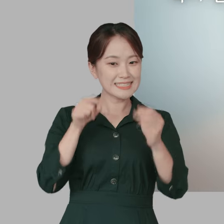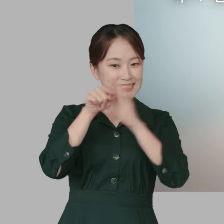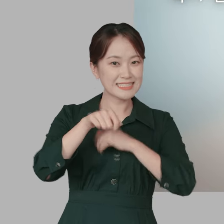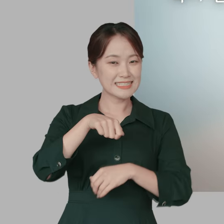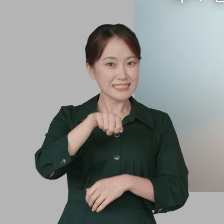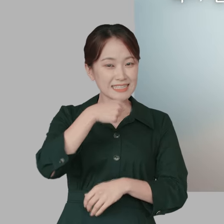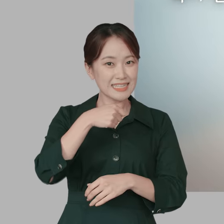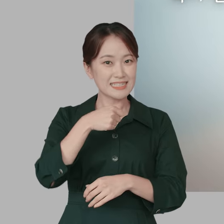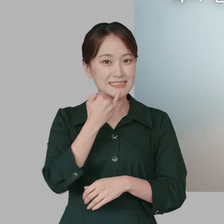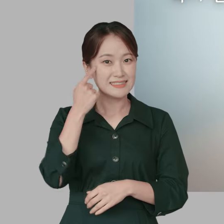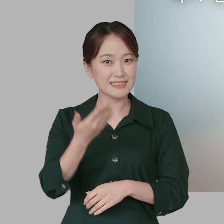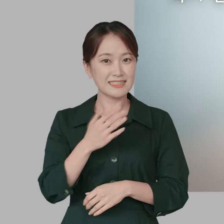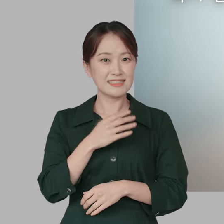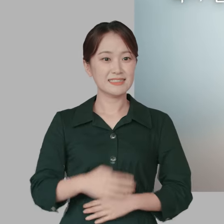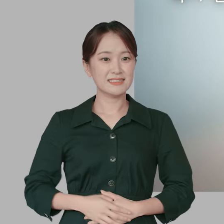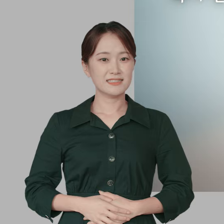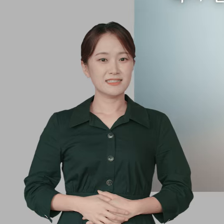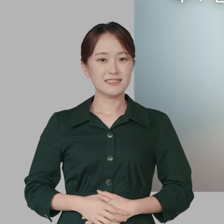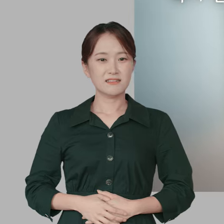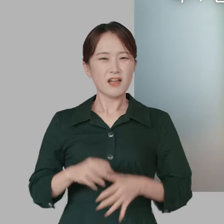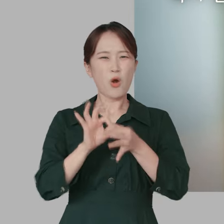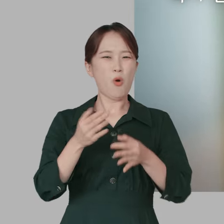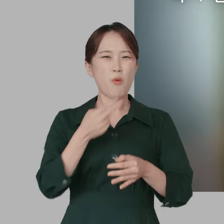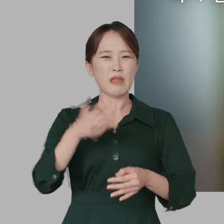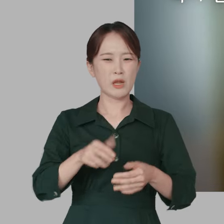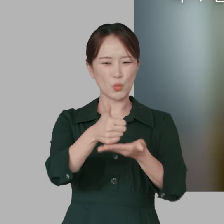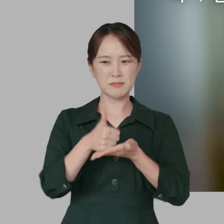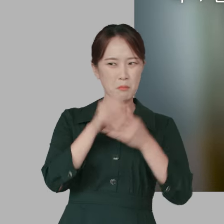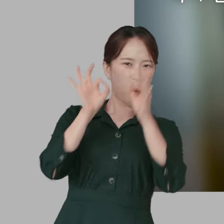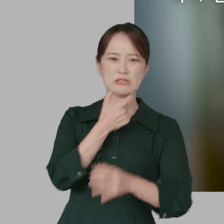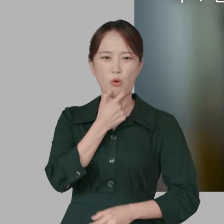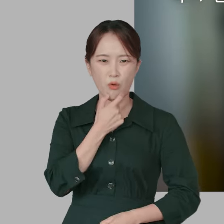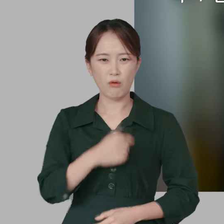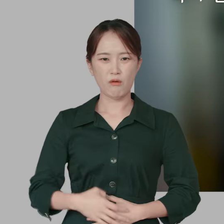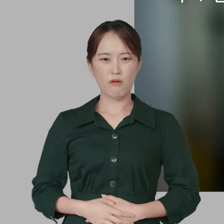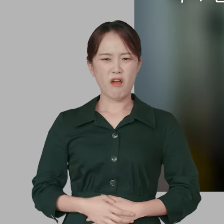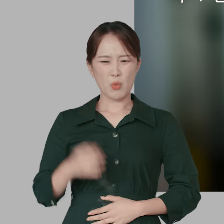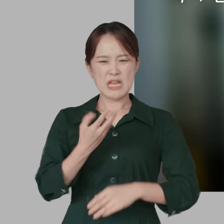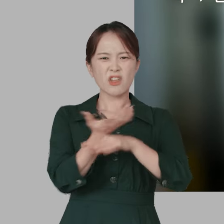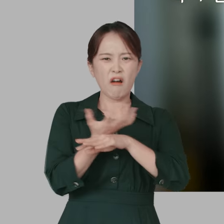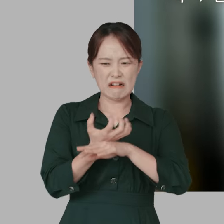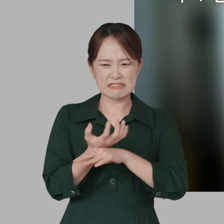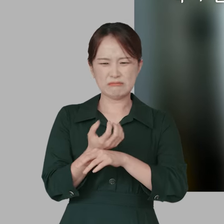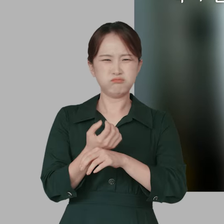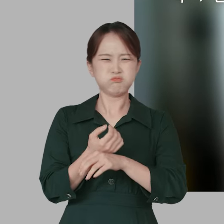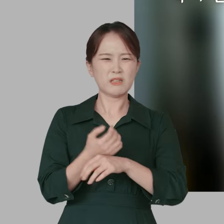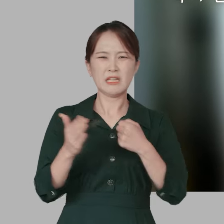하고 가도 될까요? 우리는 손님들이 신뢰 수가 없어요 왜냐하면 걸리는 절대 없어요